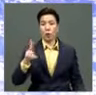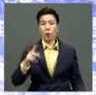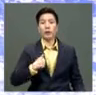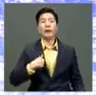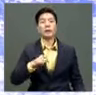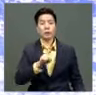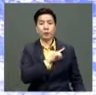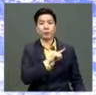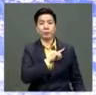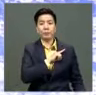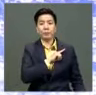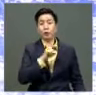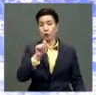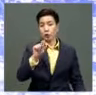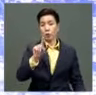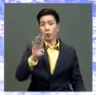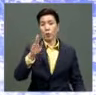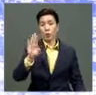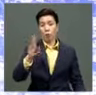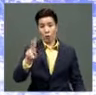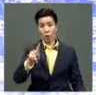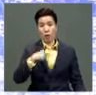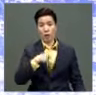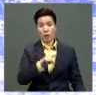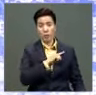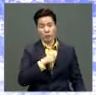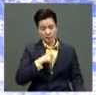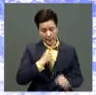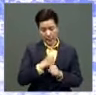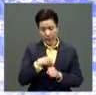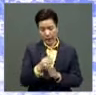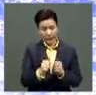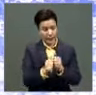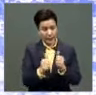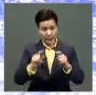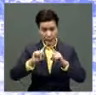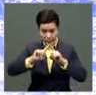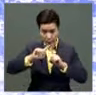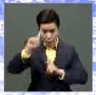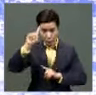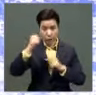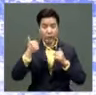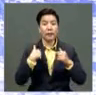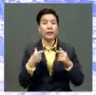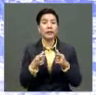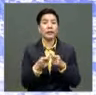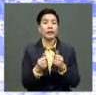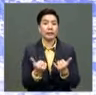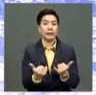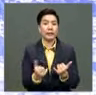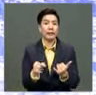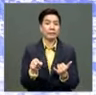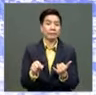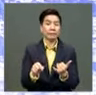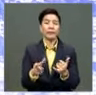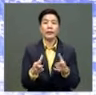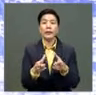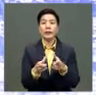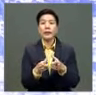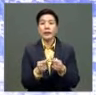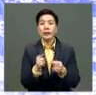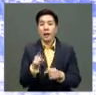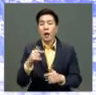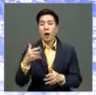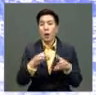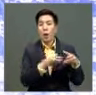ต้องเป็นผู้รับผิดชอบนะครับแล้วก็จะพยายามทำให้ดีที่สุดสิ่งที่เกิดขึ้นในกรณีของการเข้